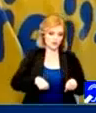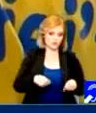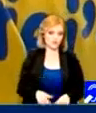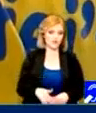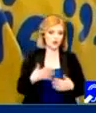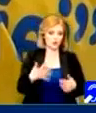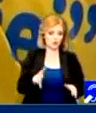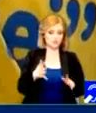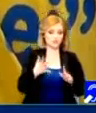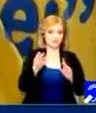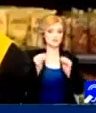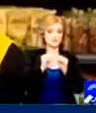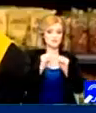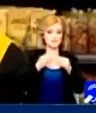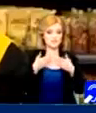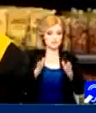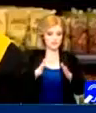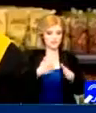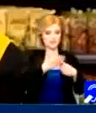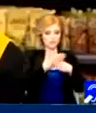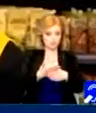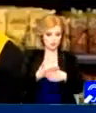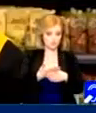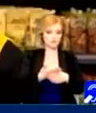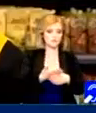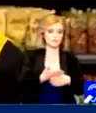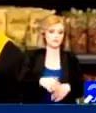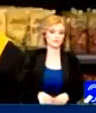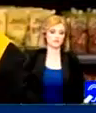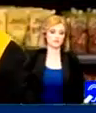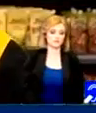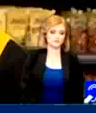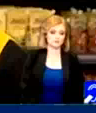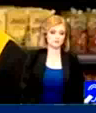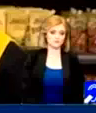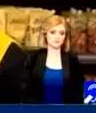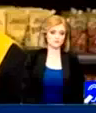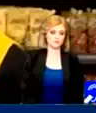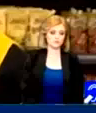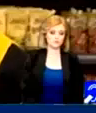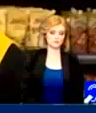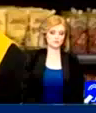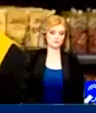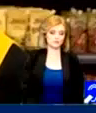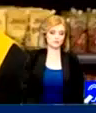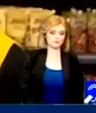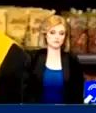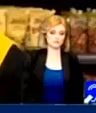ediție a campaniei Masa Bucuriei, deci cea mai longevivă campanie socială din Republica Moldova. Sunt 50